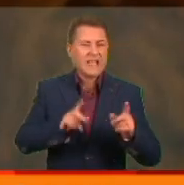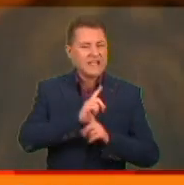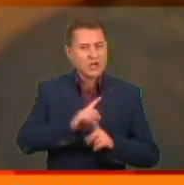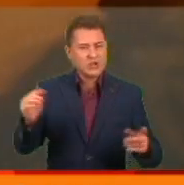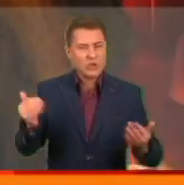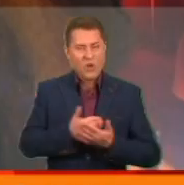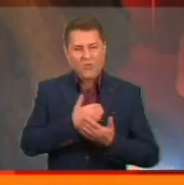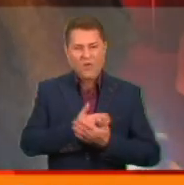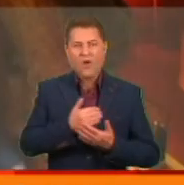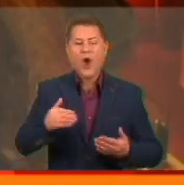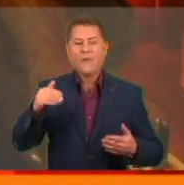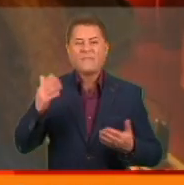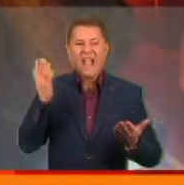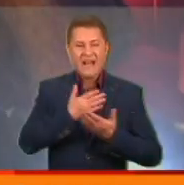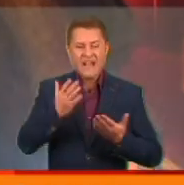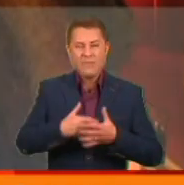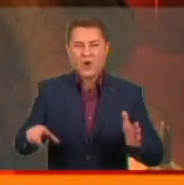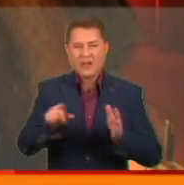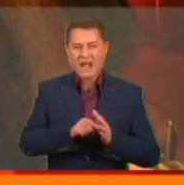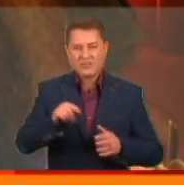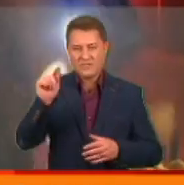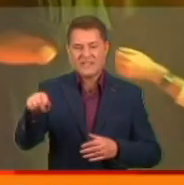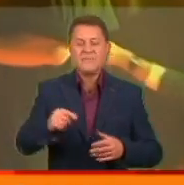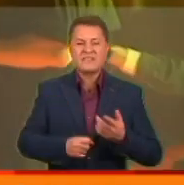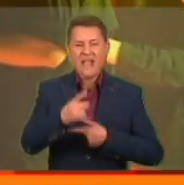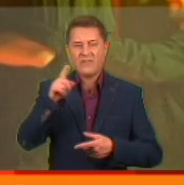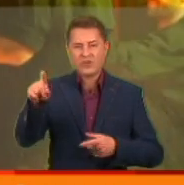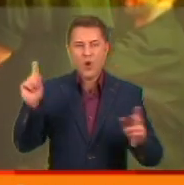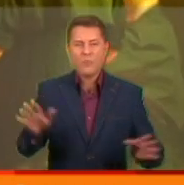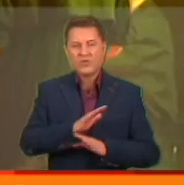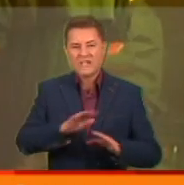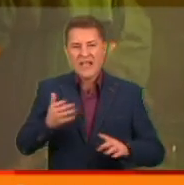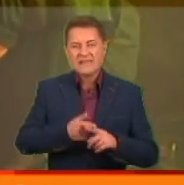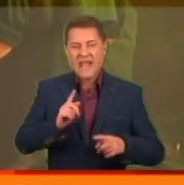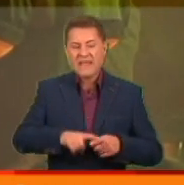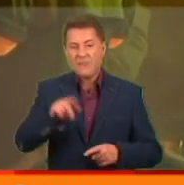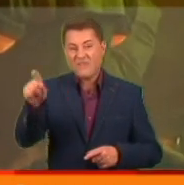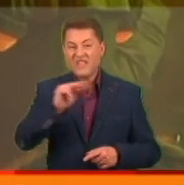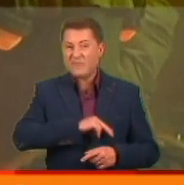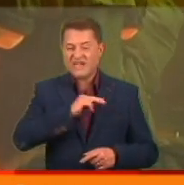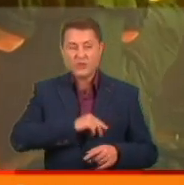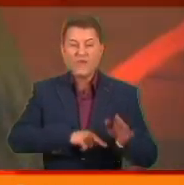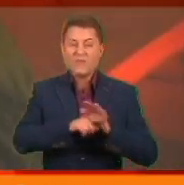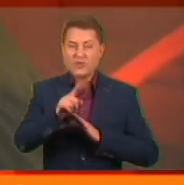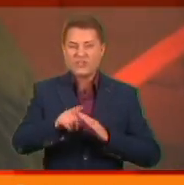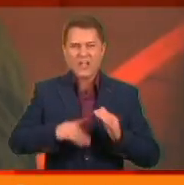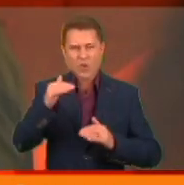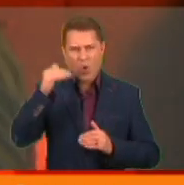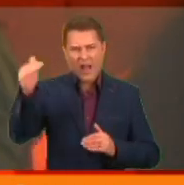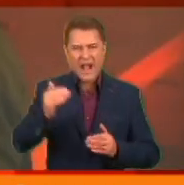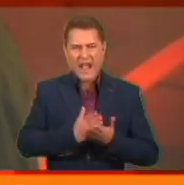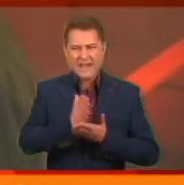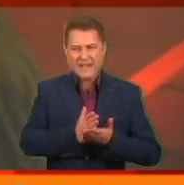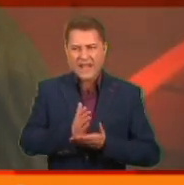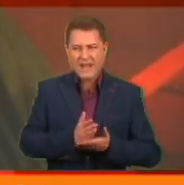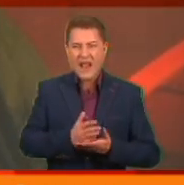те, що вперше. Разом із Вінником у відеороботі з'являться його музиканти, з якими співак працює мало не від початку кар'єри. Ми вже давно хотіли